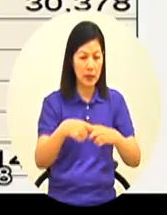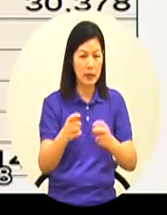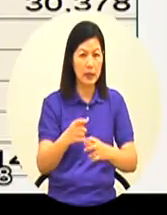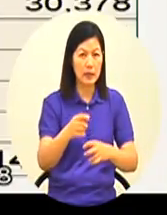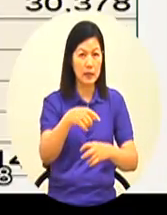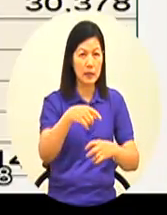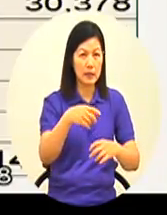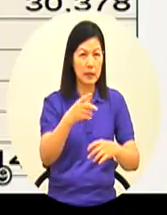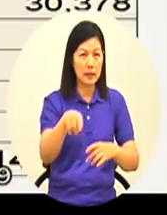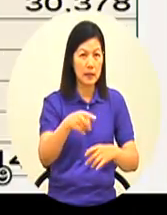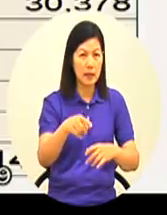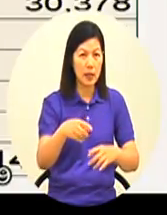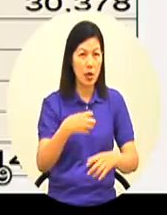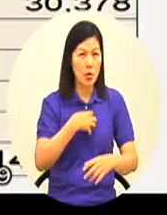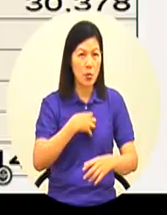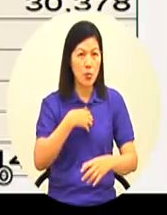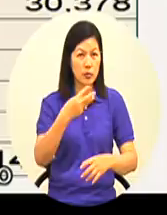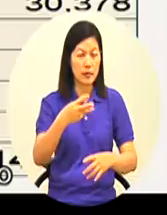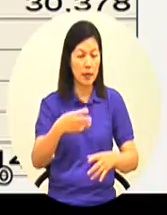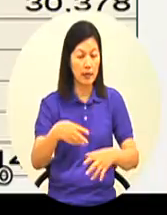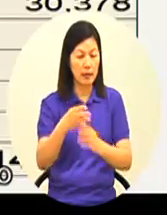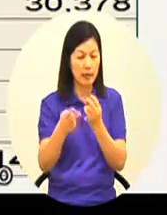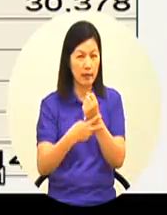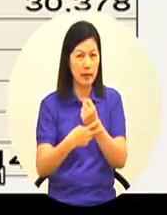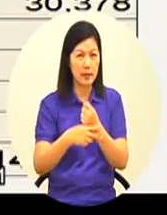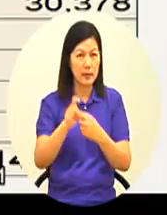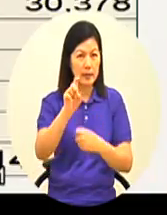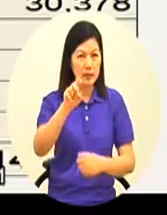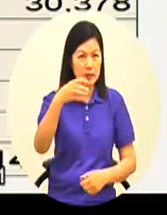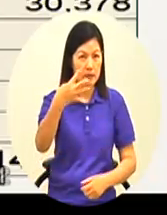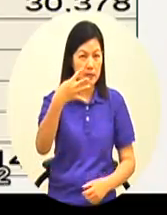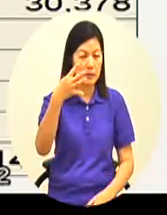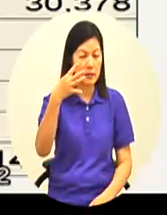蔡公里、湖山里，总共就有